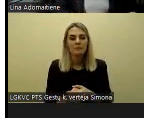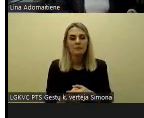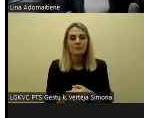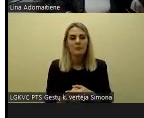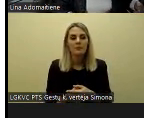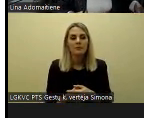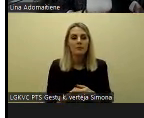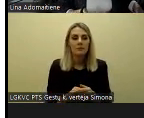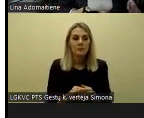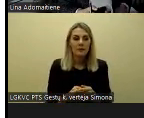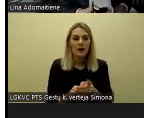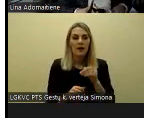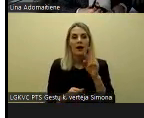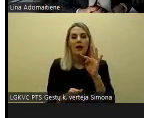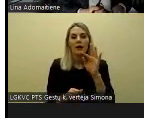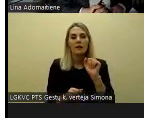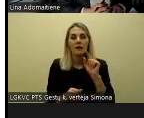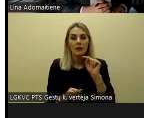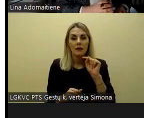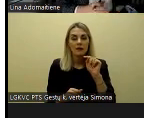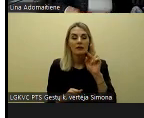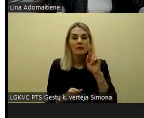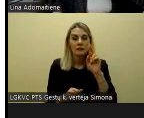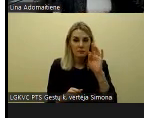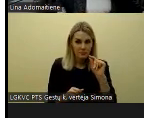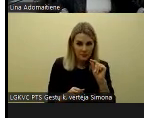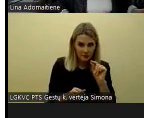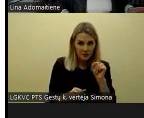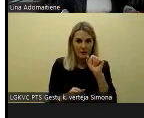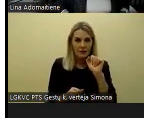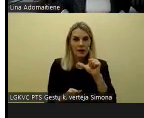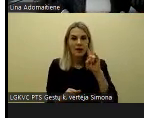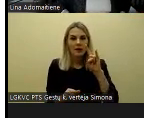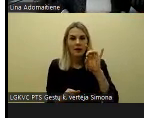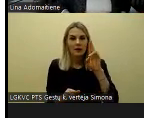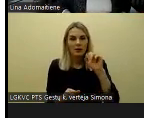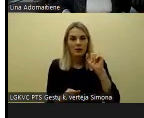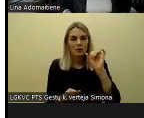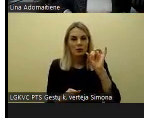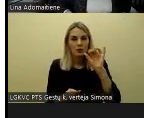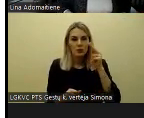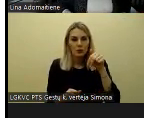dalykiškumo principai. Jų yra keturi.